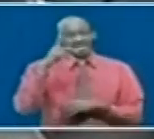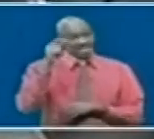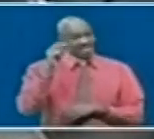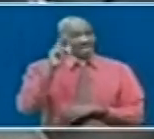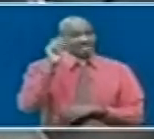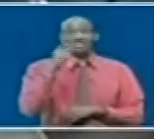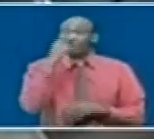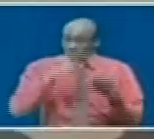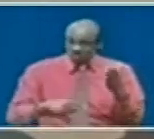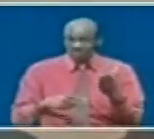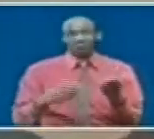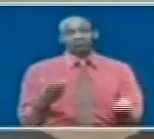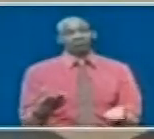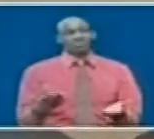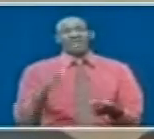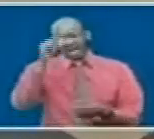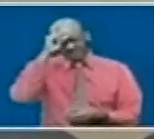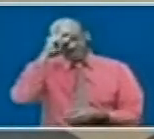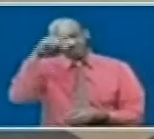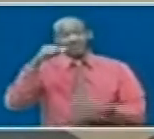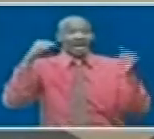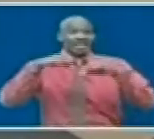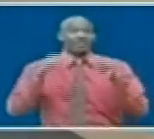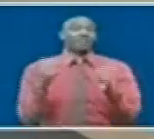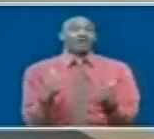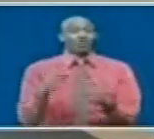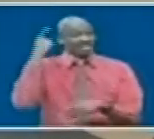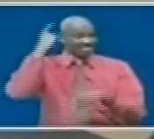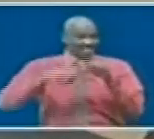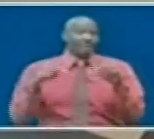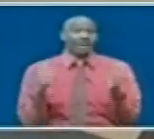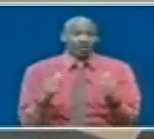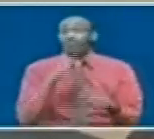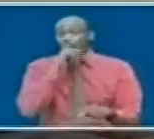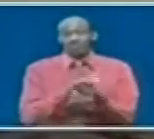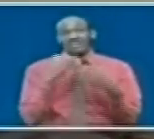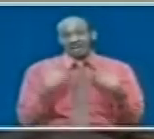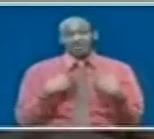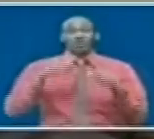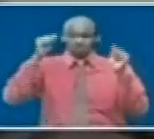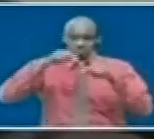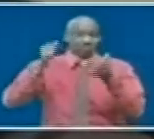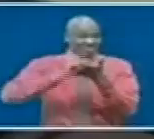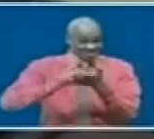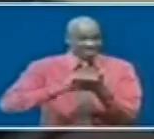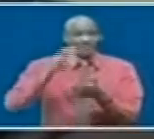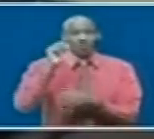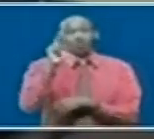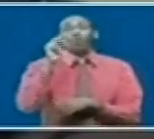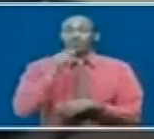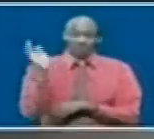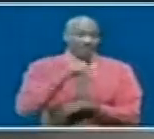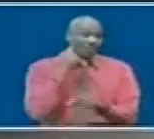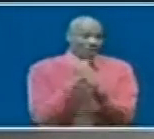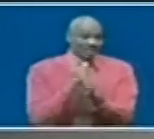ukilalama kuhusu serikali kutoafikia makubaliano yao ya mwaka jana ya kuweka sahihi mkataba wa mapendekezo ya kurejea